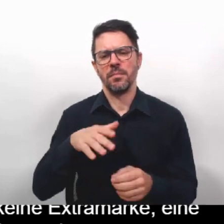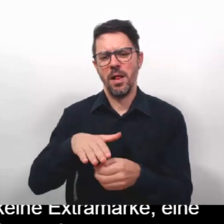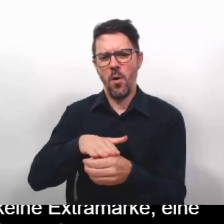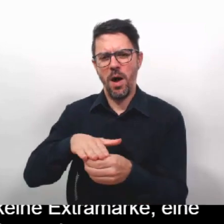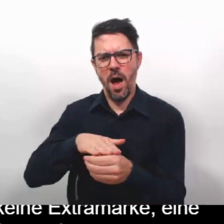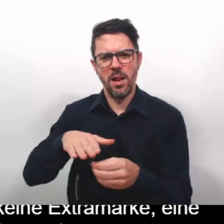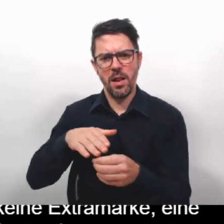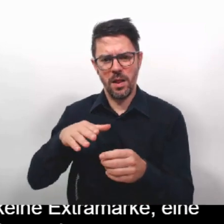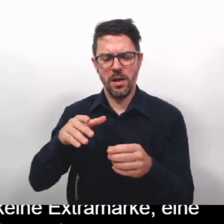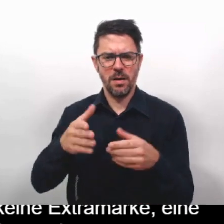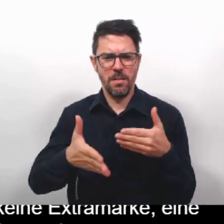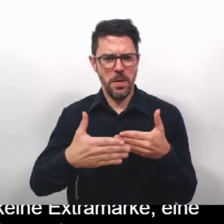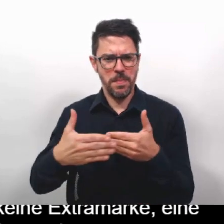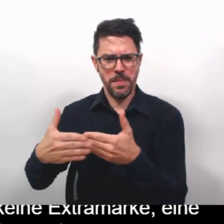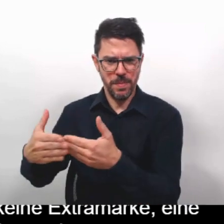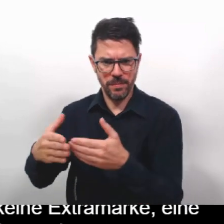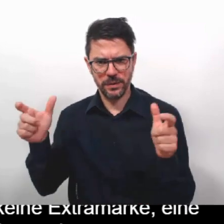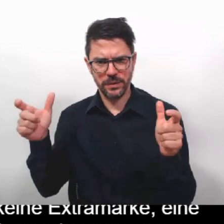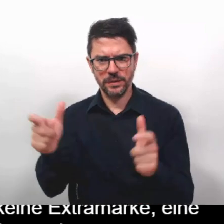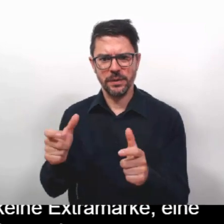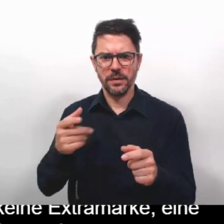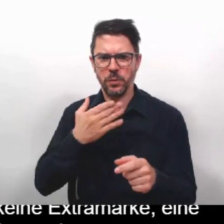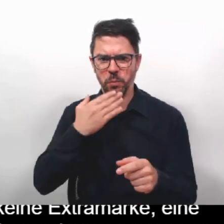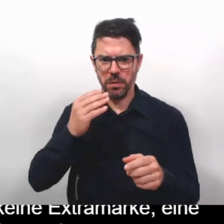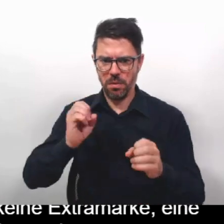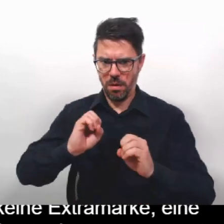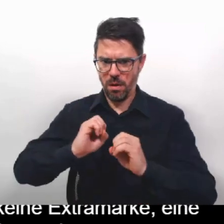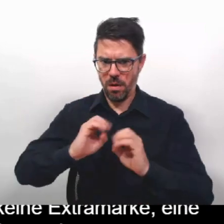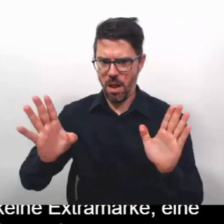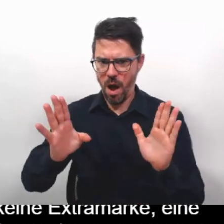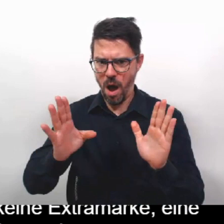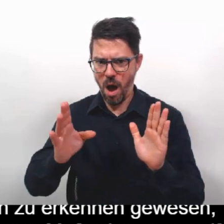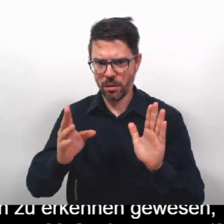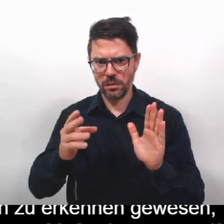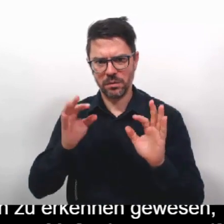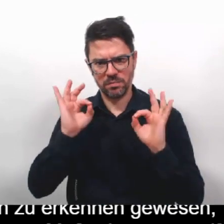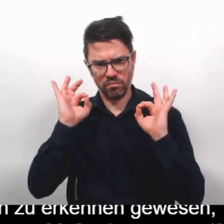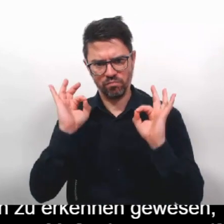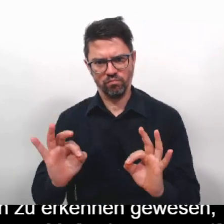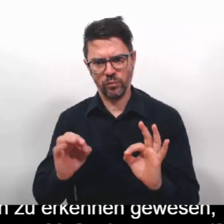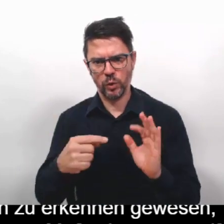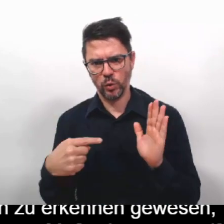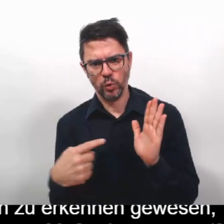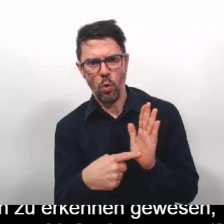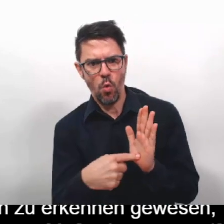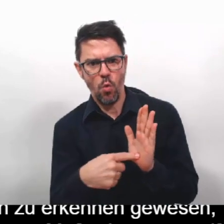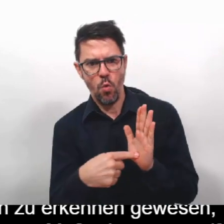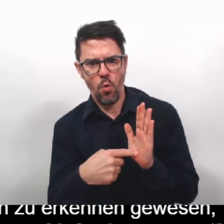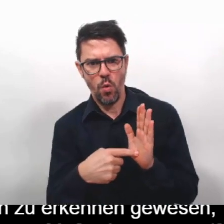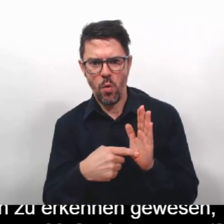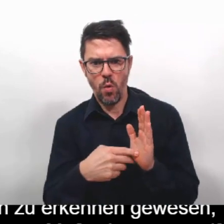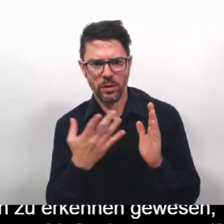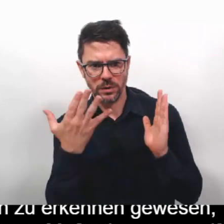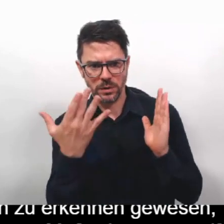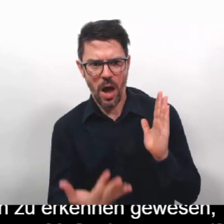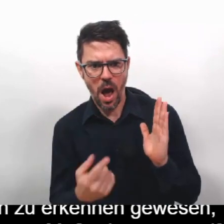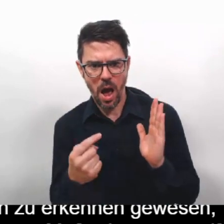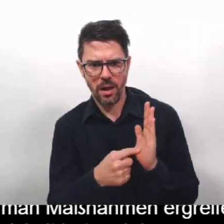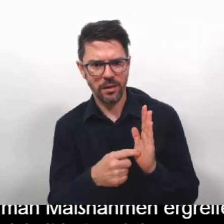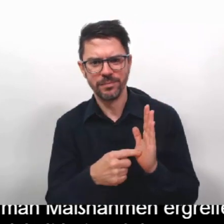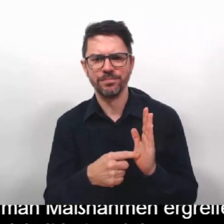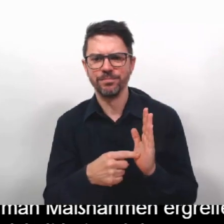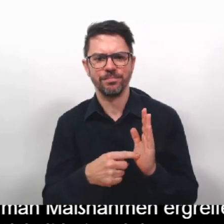diffuses Geschehen? Und vor allem, wenn es diffuses Geschehen ist, wenn es wirklich jetzt im Grunde kreuz und quer durch den